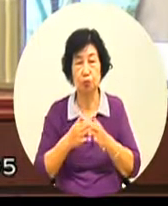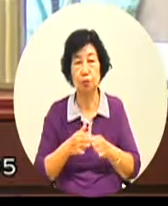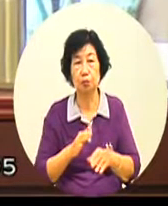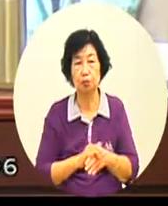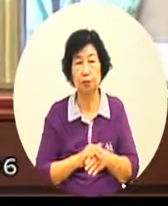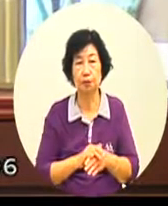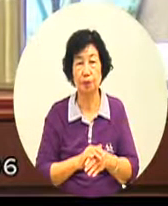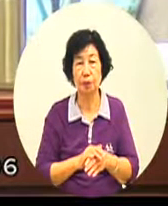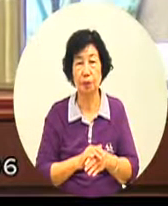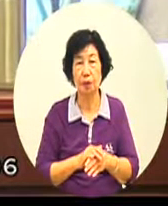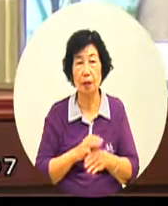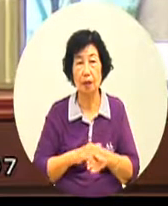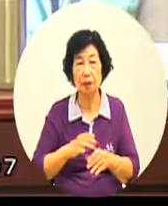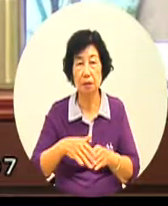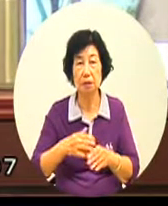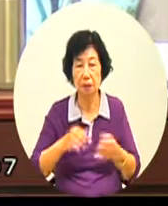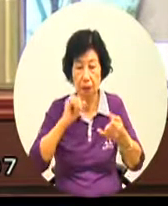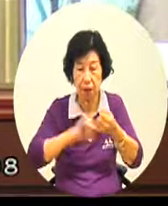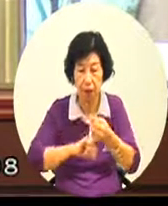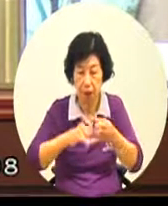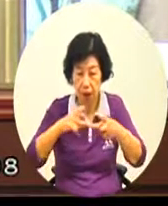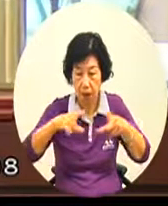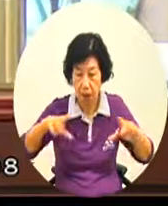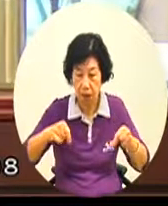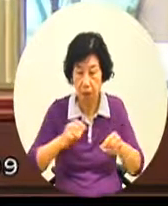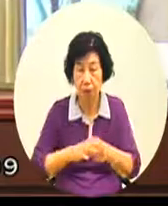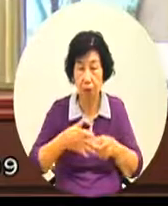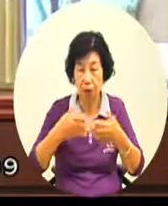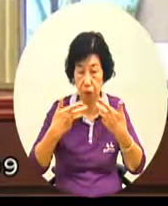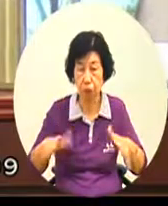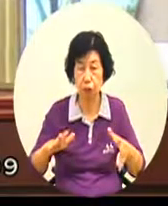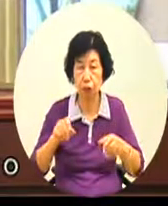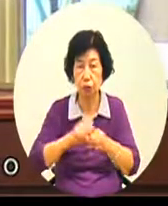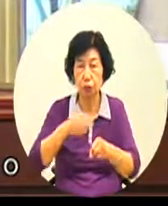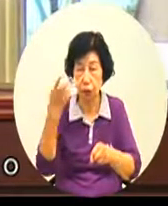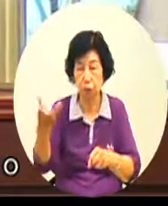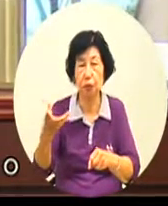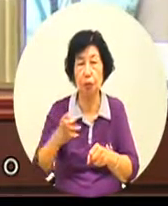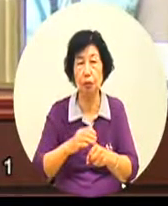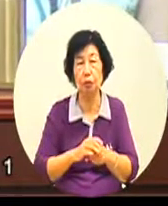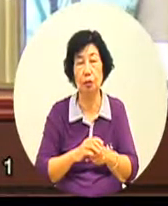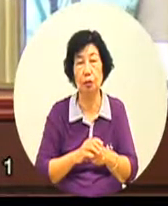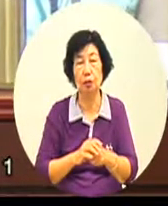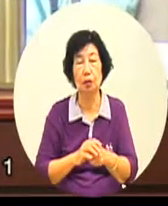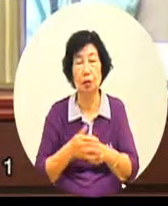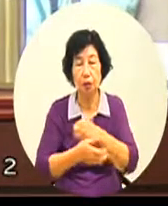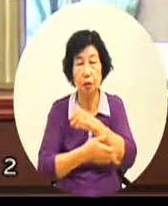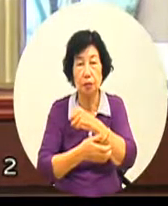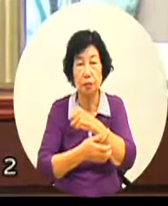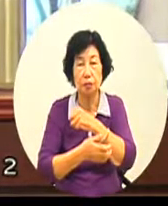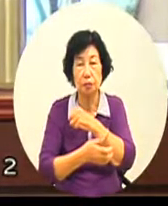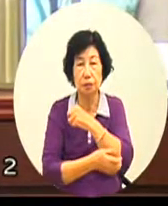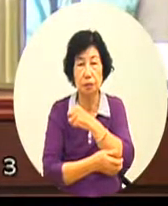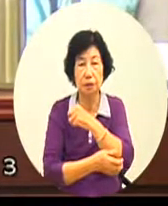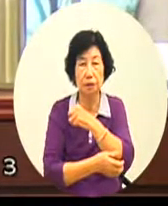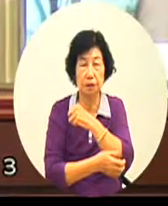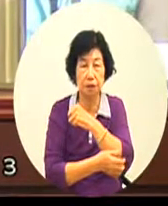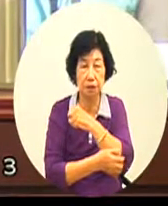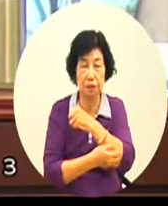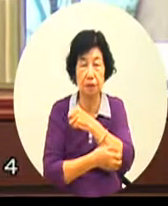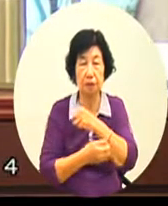接到比较多的单，他需要多劳工多出勤的时候，他也有那样子的一个机会空间，一个机会弹性